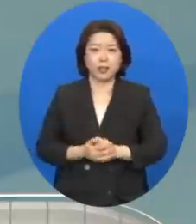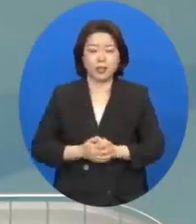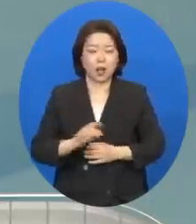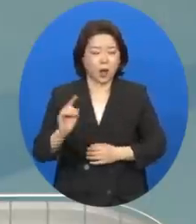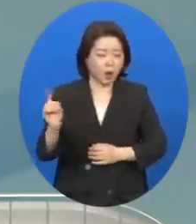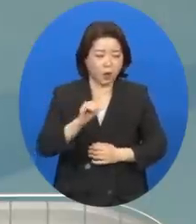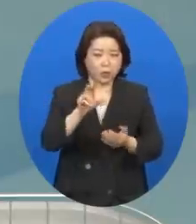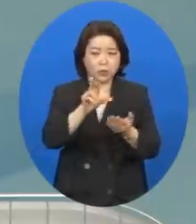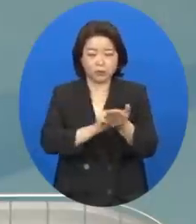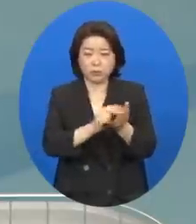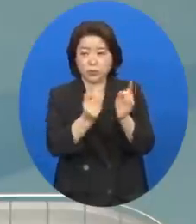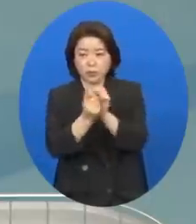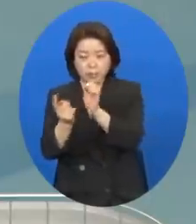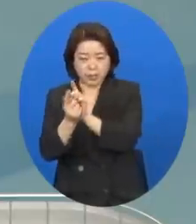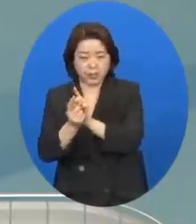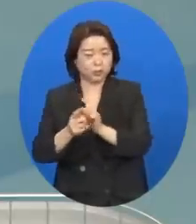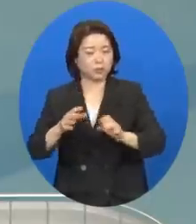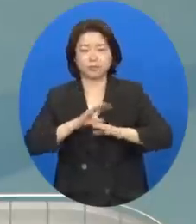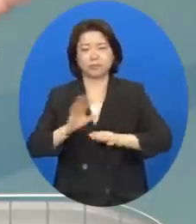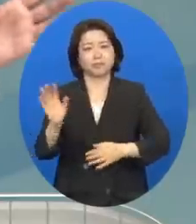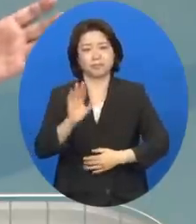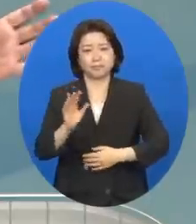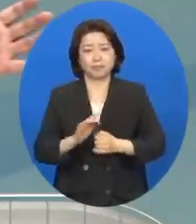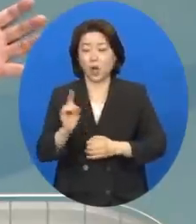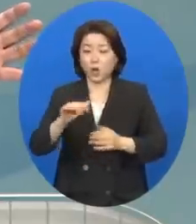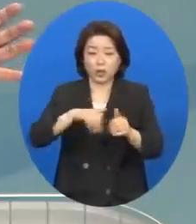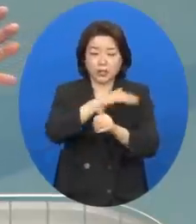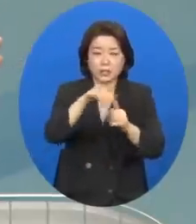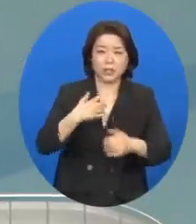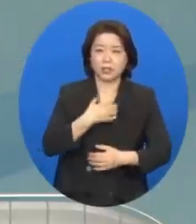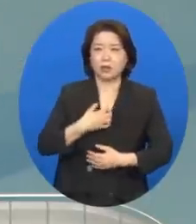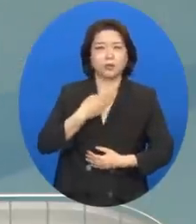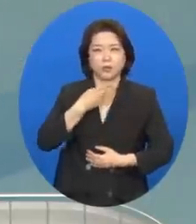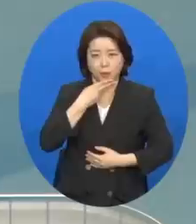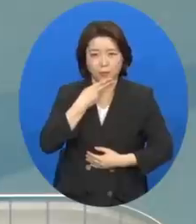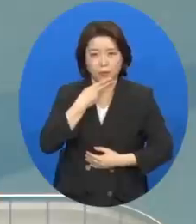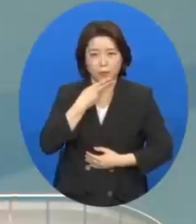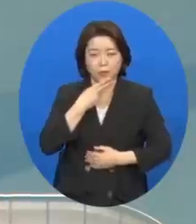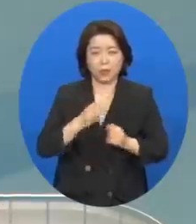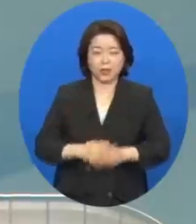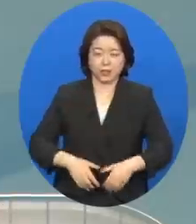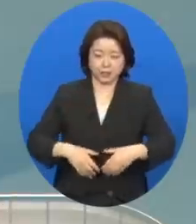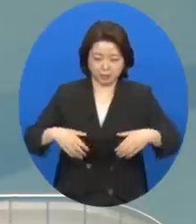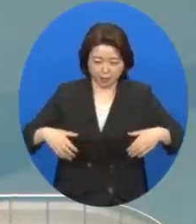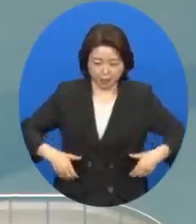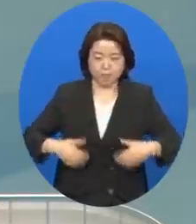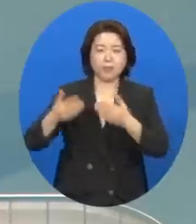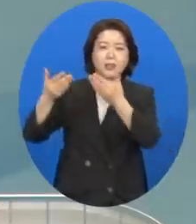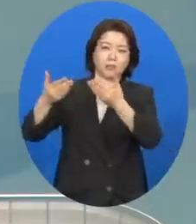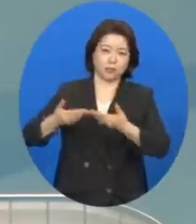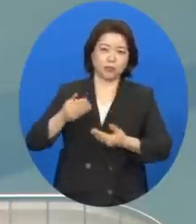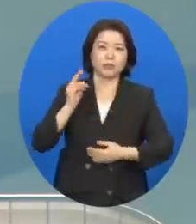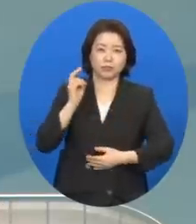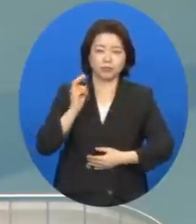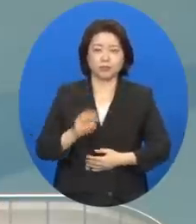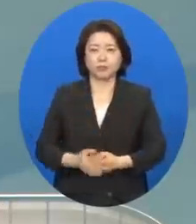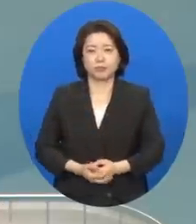문제도 두려워하지 않는, 어떤 상황에서도 염려하지 않는 담대함을 주시는 거예요.